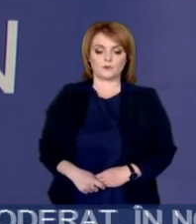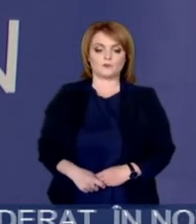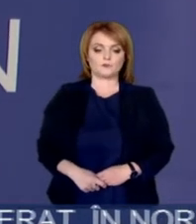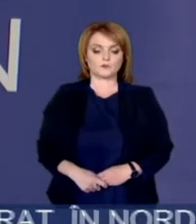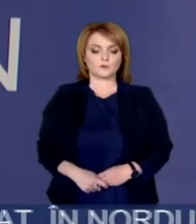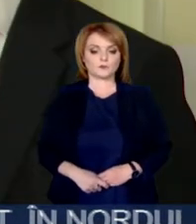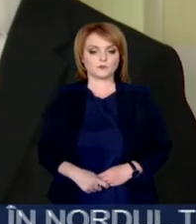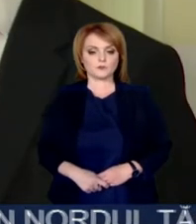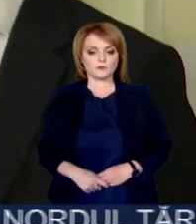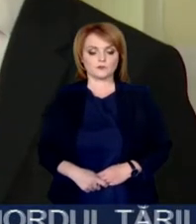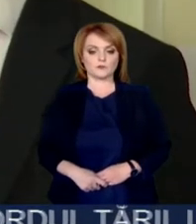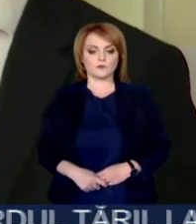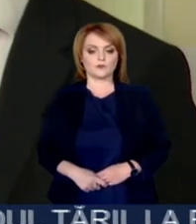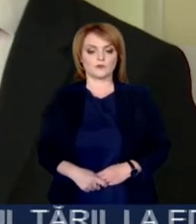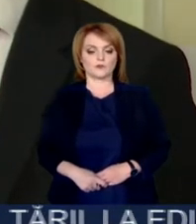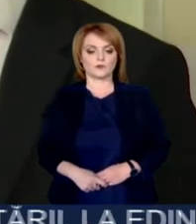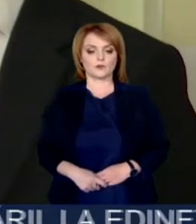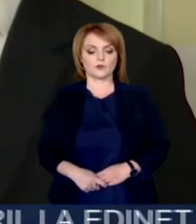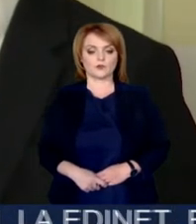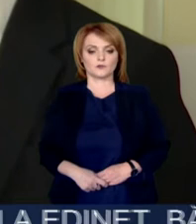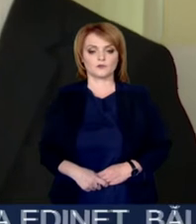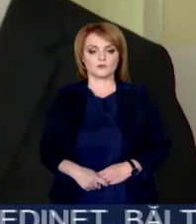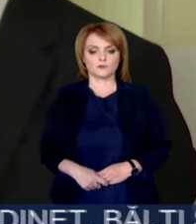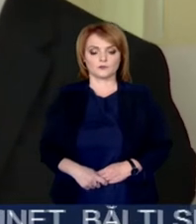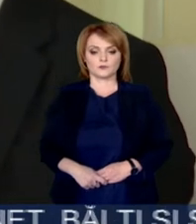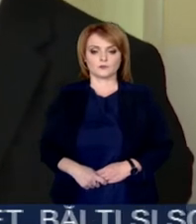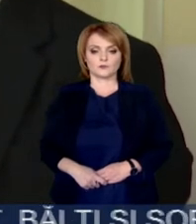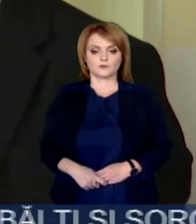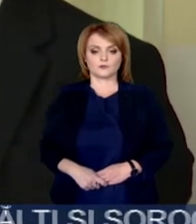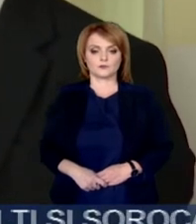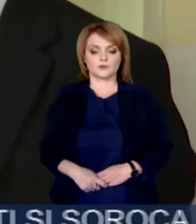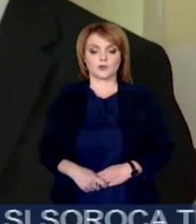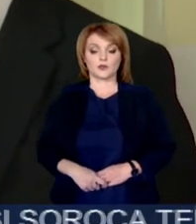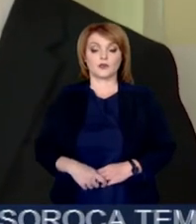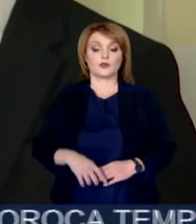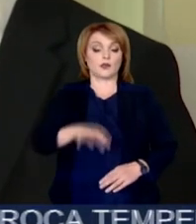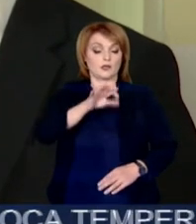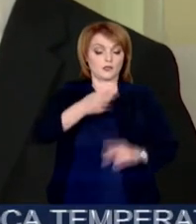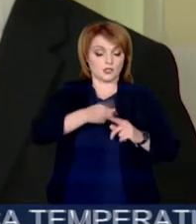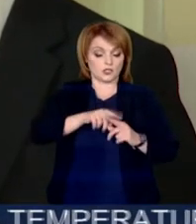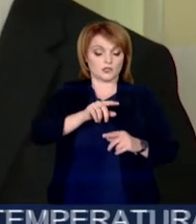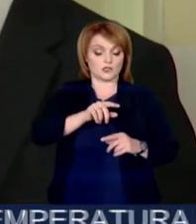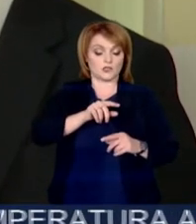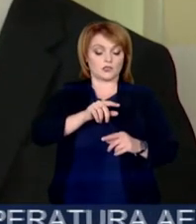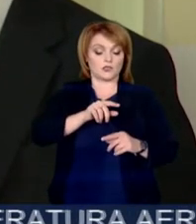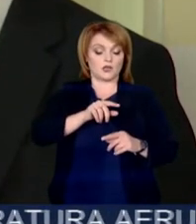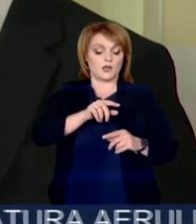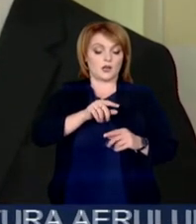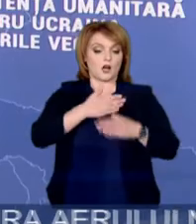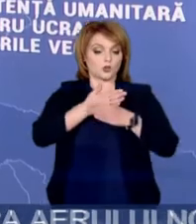acestor asistențe se numără și Institutul